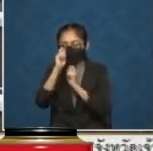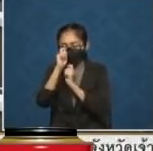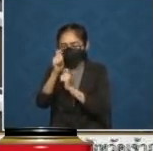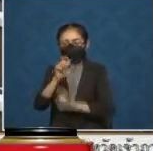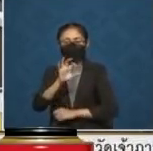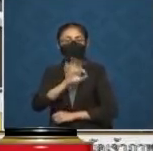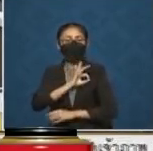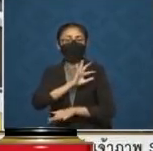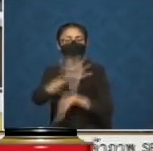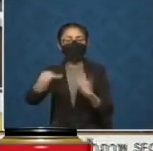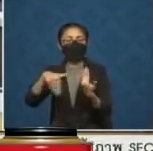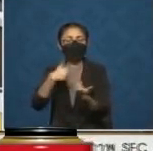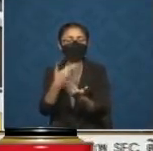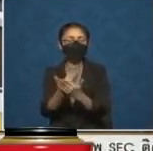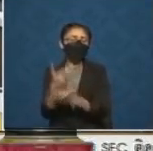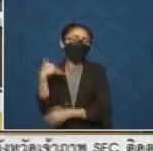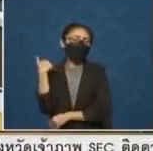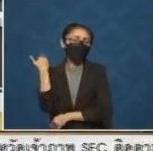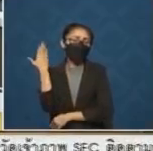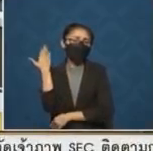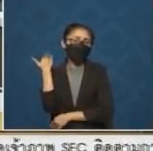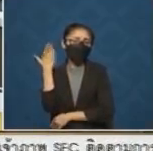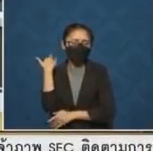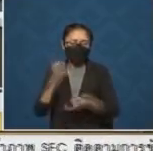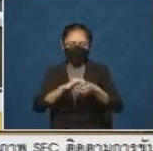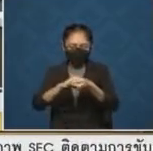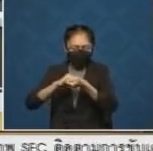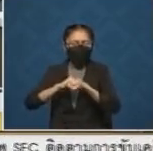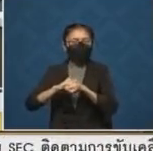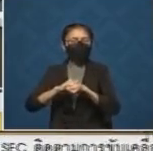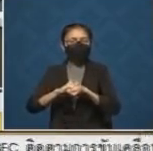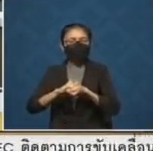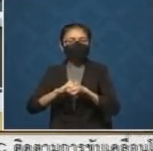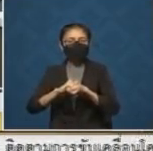ประชุม พวกคุณไม่มีคุณภาพหมายถึงพวกคุณที่ไม่ตั้งใ